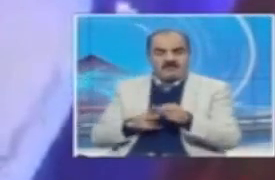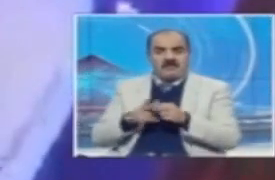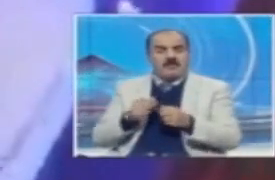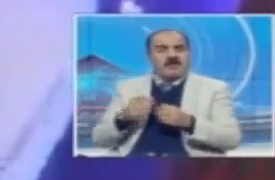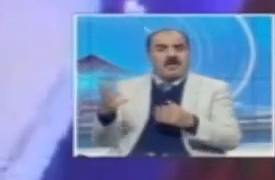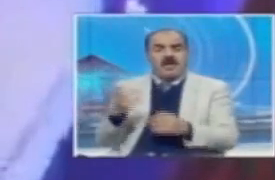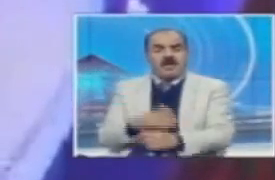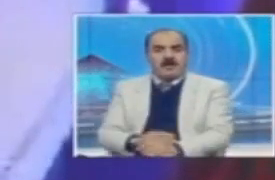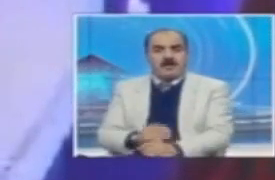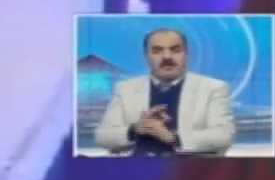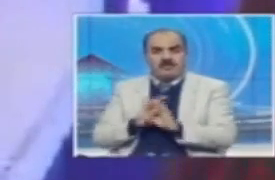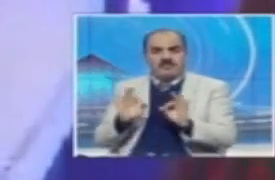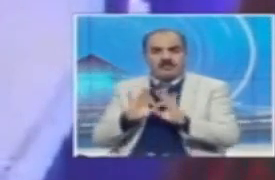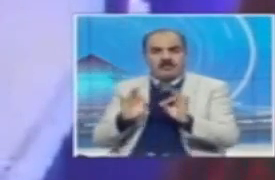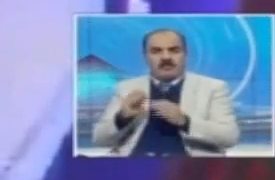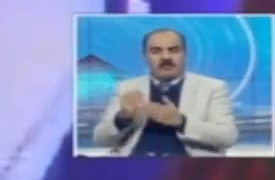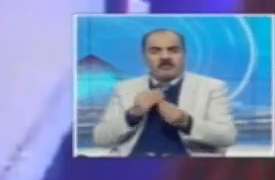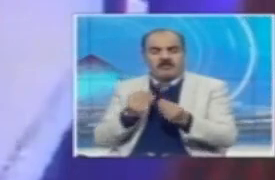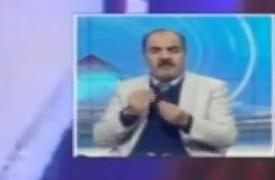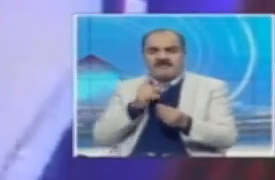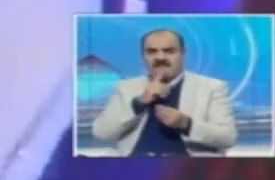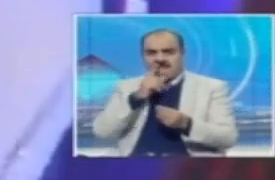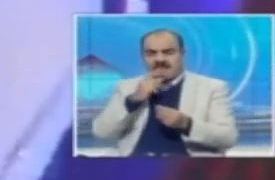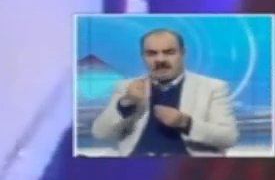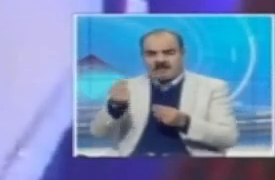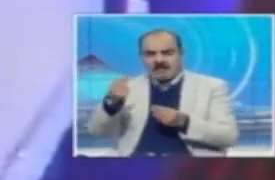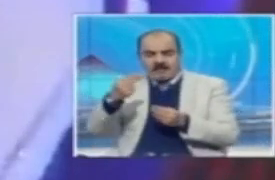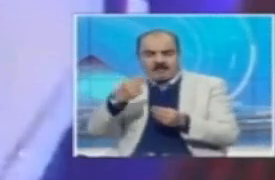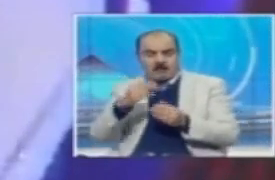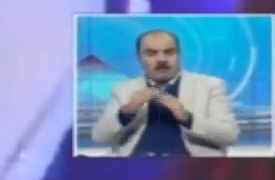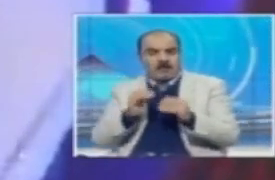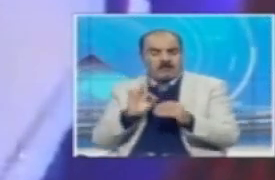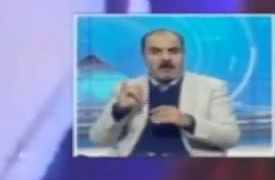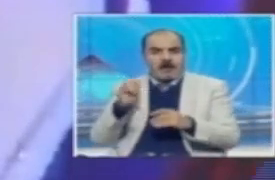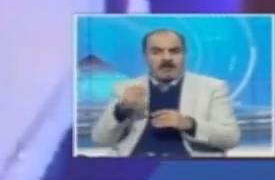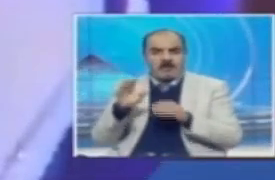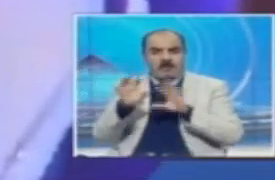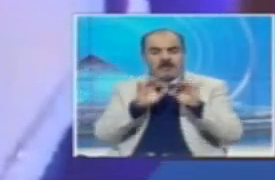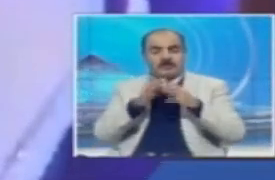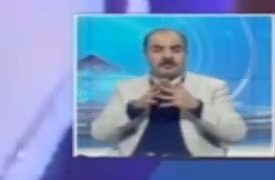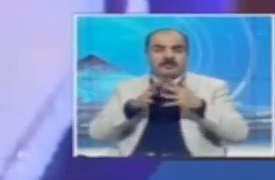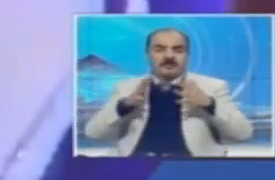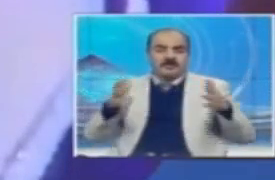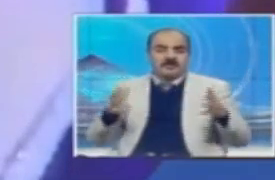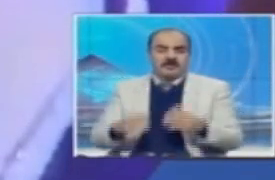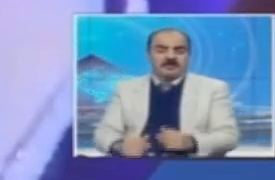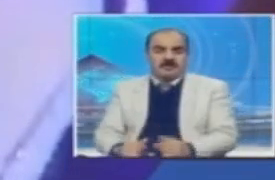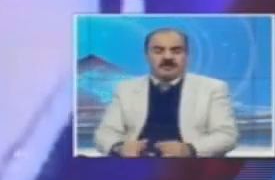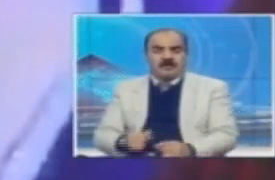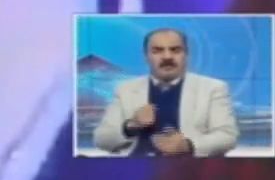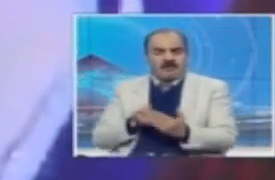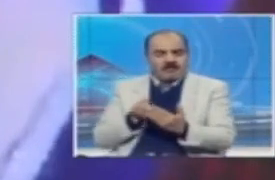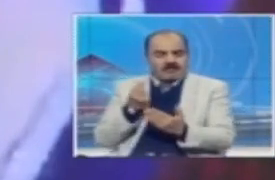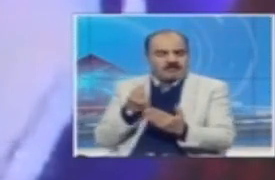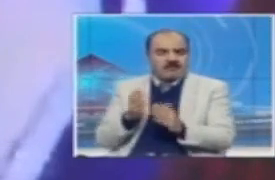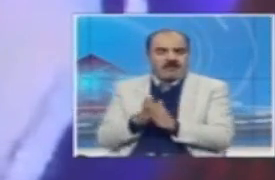يضم مقتنيات رواد الفن ورموز الفن المصري والعربي وعدد كبير من الكتاب